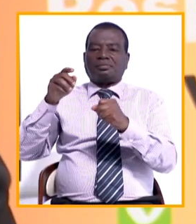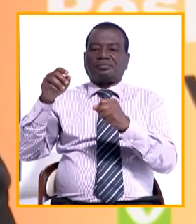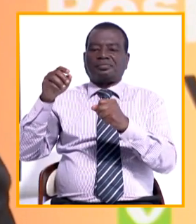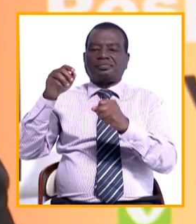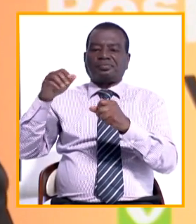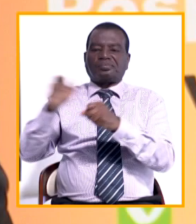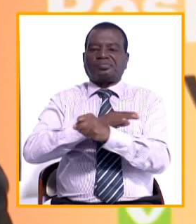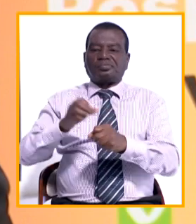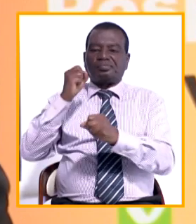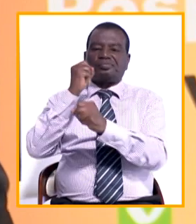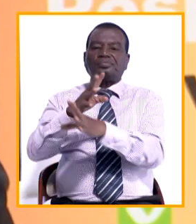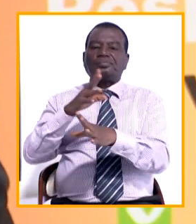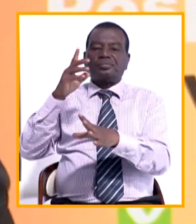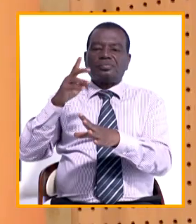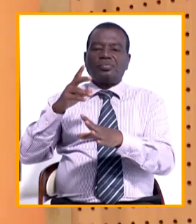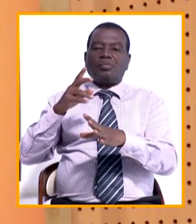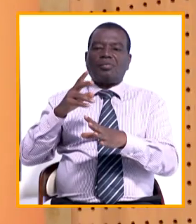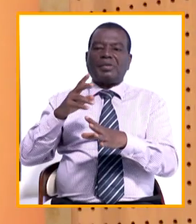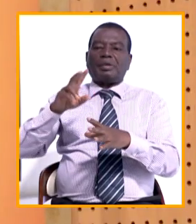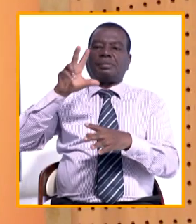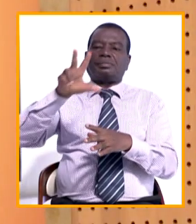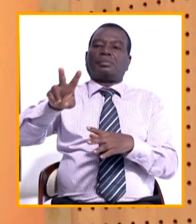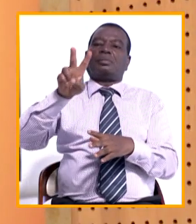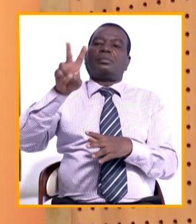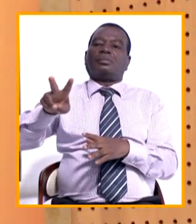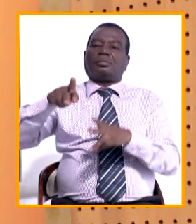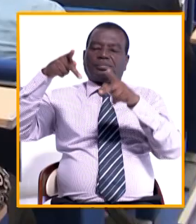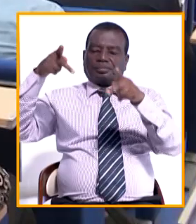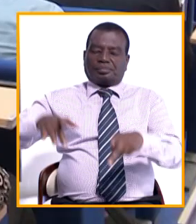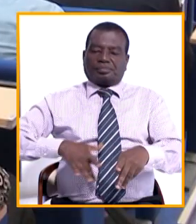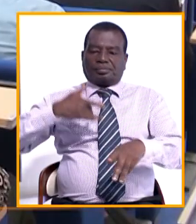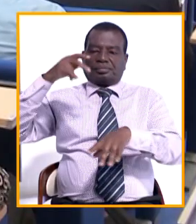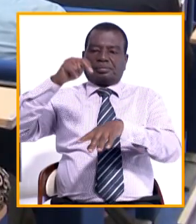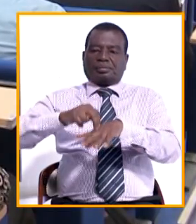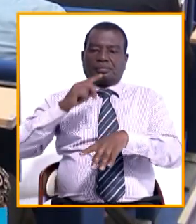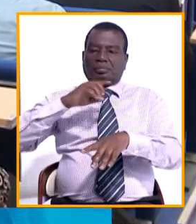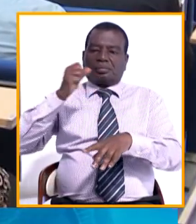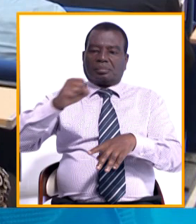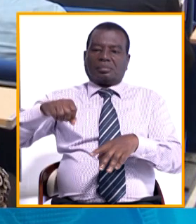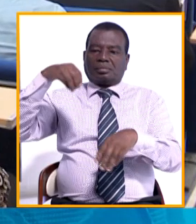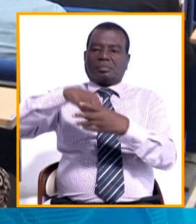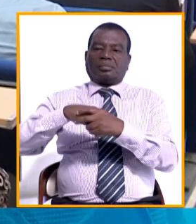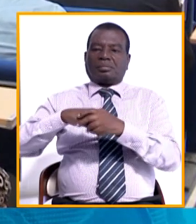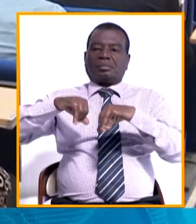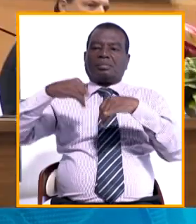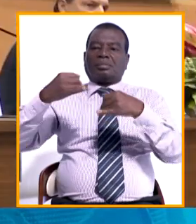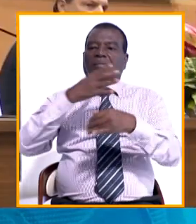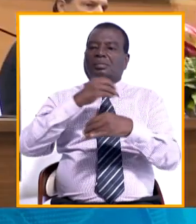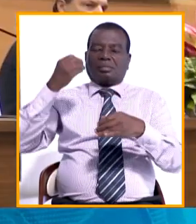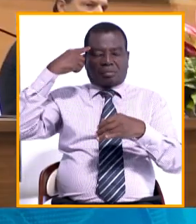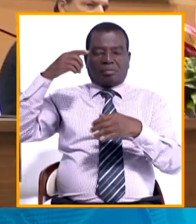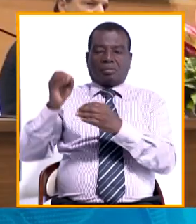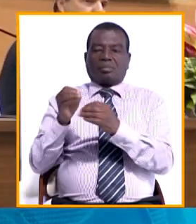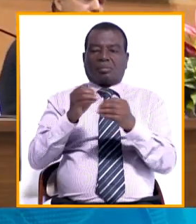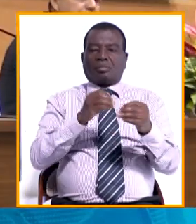au sein des pays membres de la CIPRES. 32 capsules de sensibilisation seront diffusées dans les médias afin de réorganiser